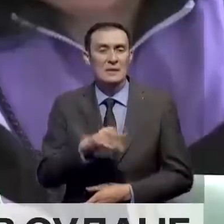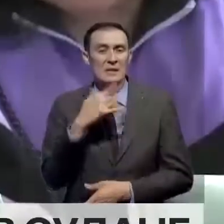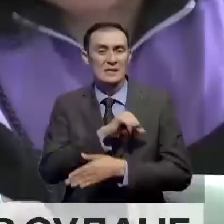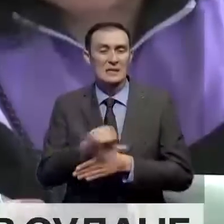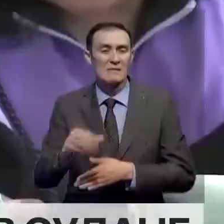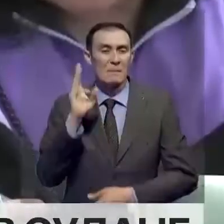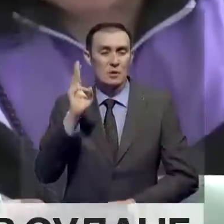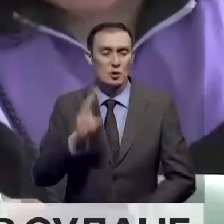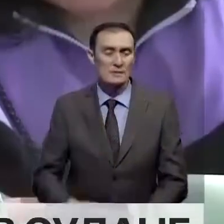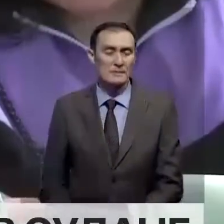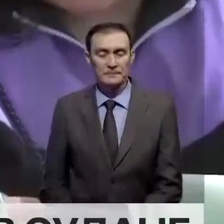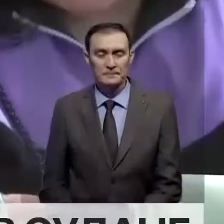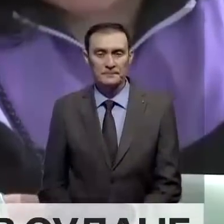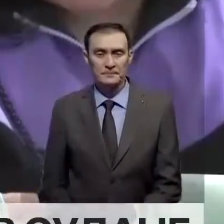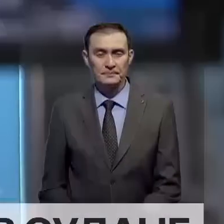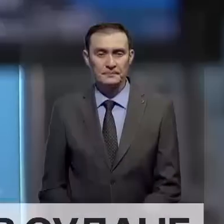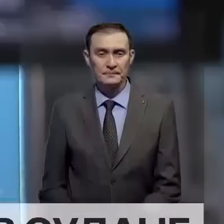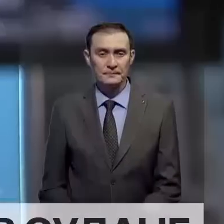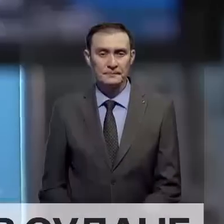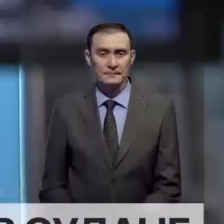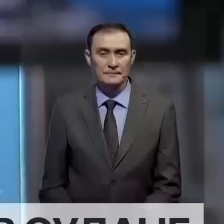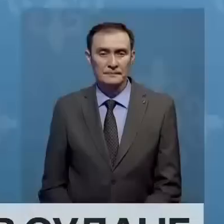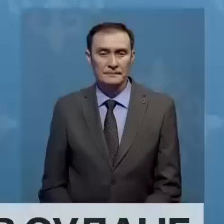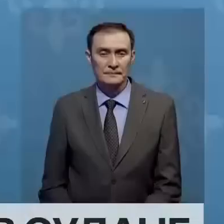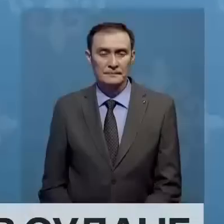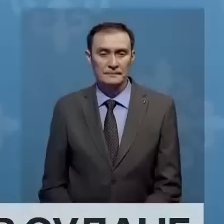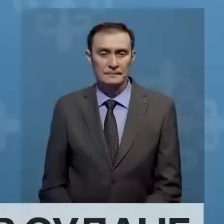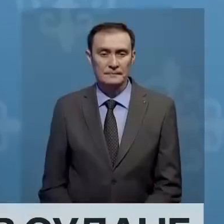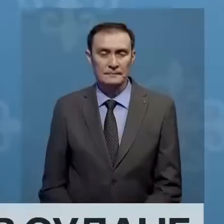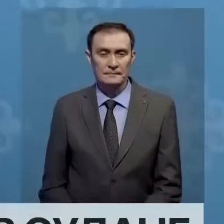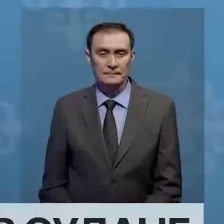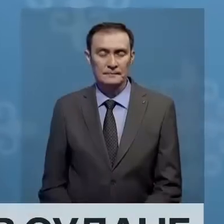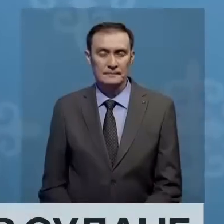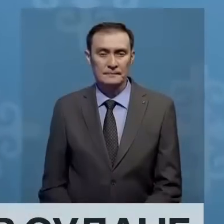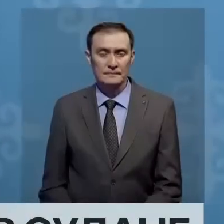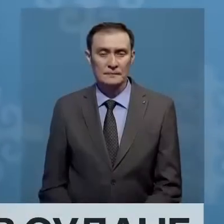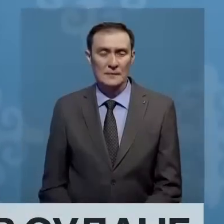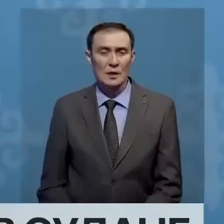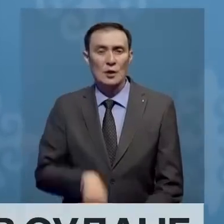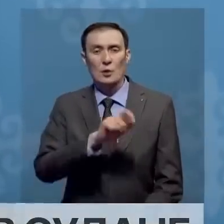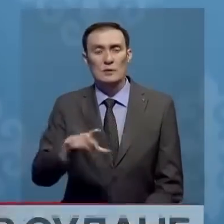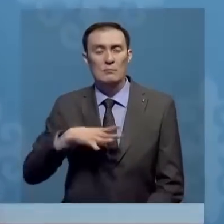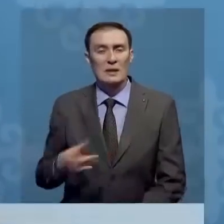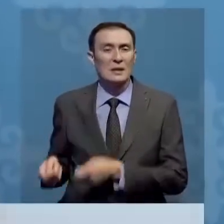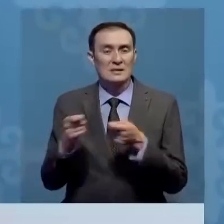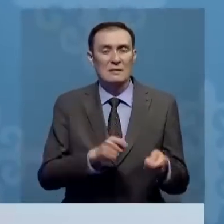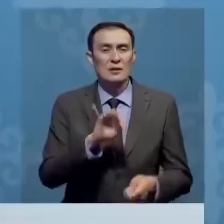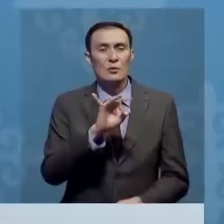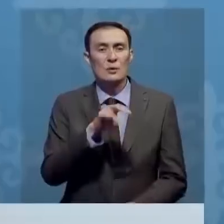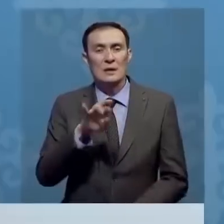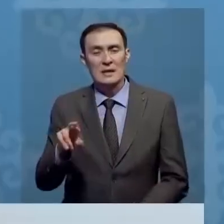иностранных посольств. Они были доставлены в Иорданию, в